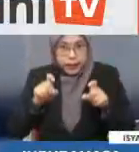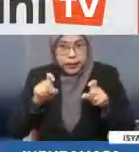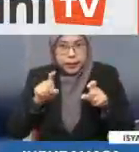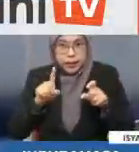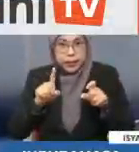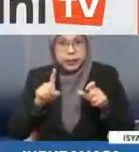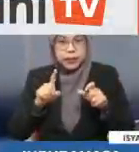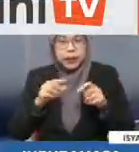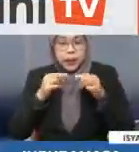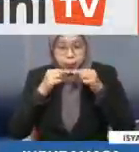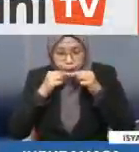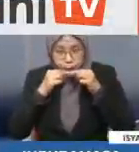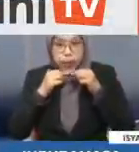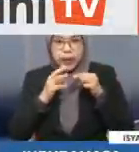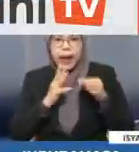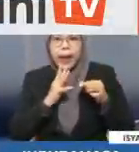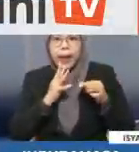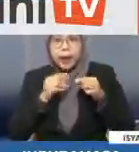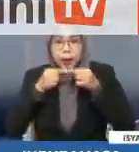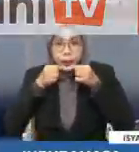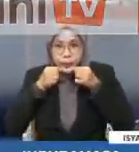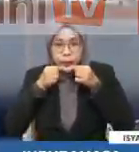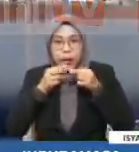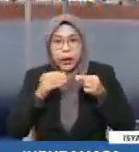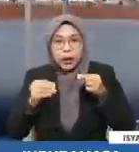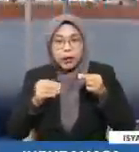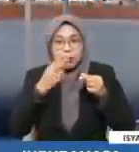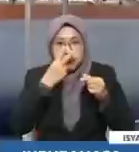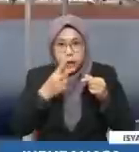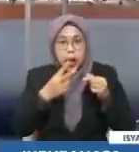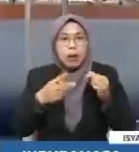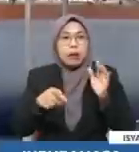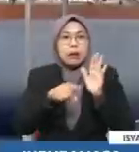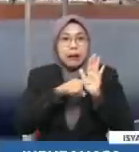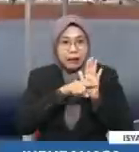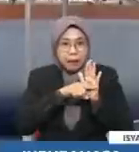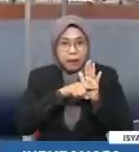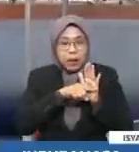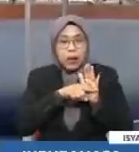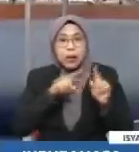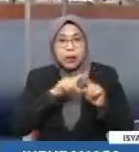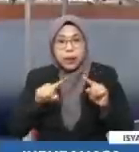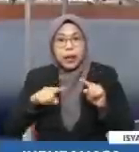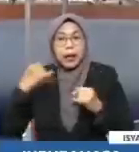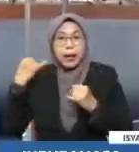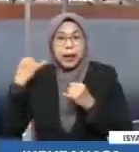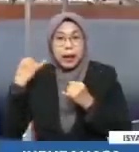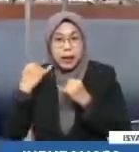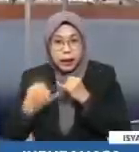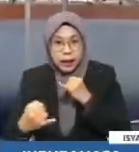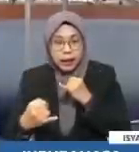melalui seliwa tes tuh ia mendapati negatif tapi bila akhirnya